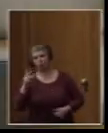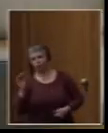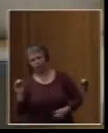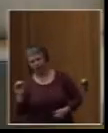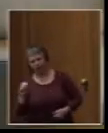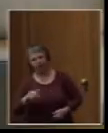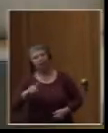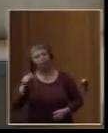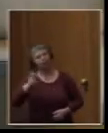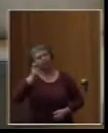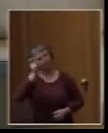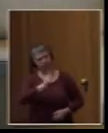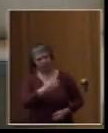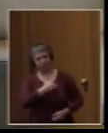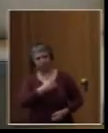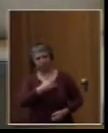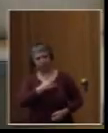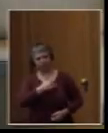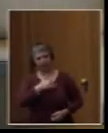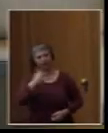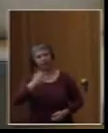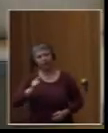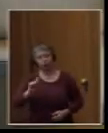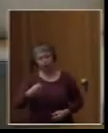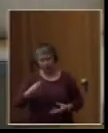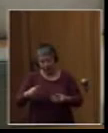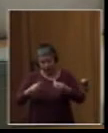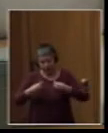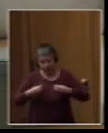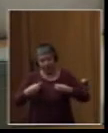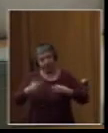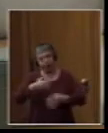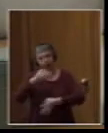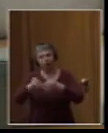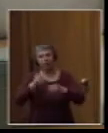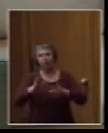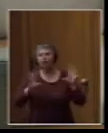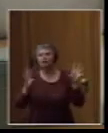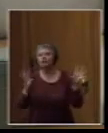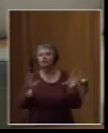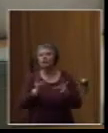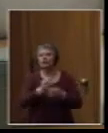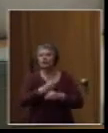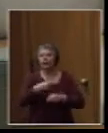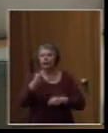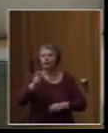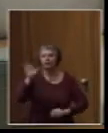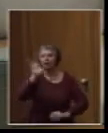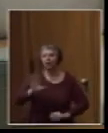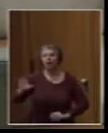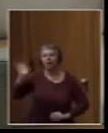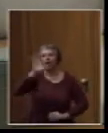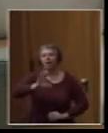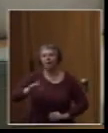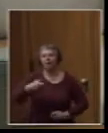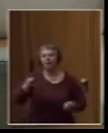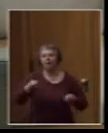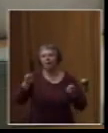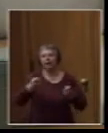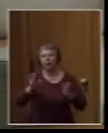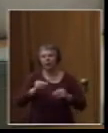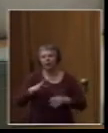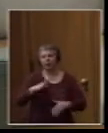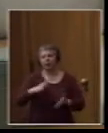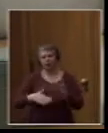πω κάποια πράγματα σχετικά με την πολιτική του Συμβουλίου της Ευρώπης. Είμαι πεπισμένος ότι όλοι εδώ σήμερα έχουμε ένα κοινό όραμα, ένα